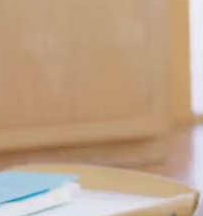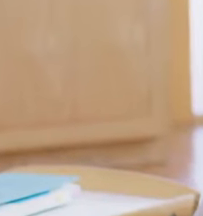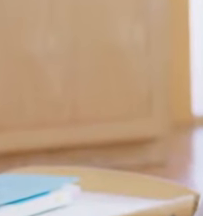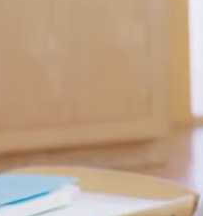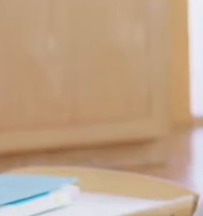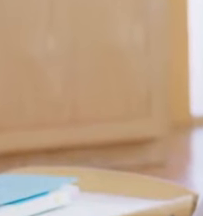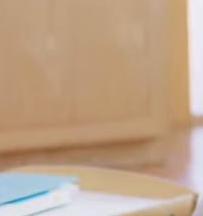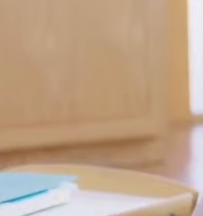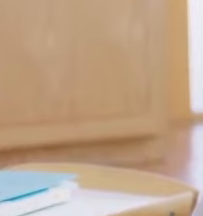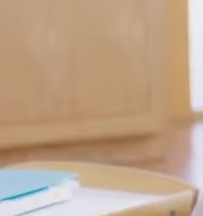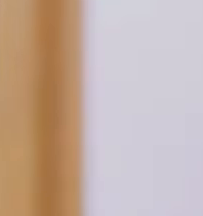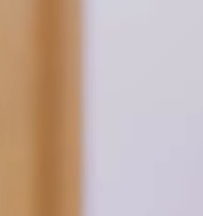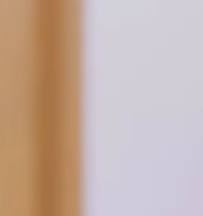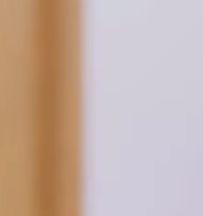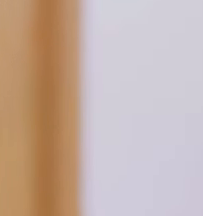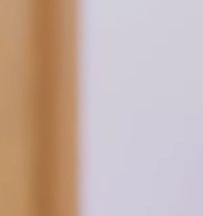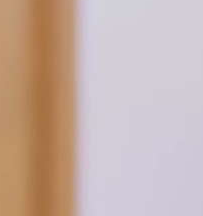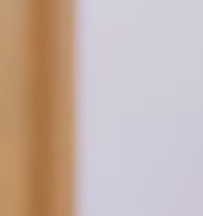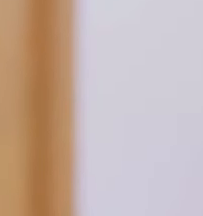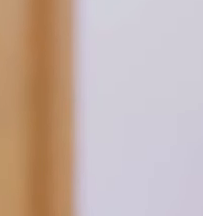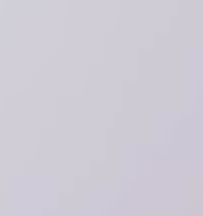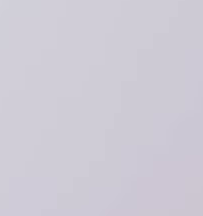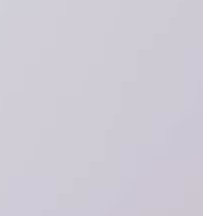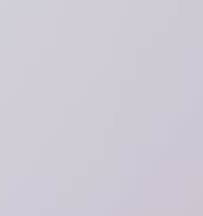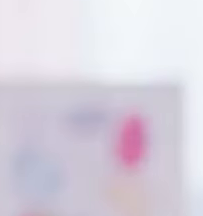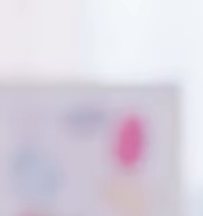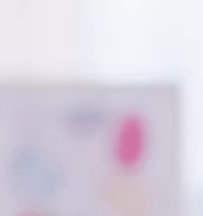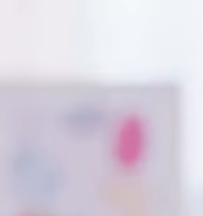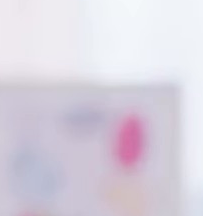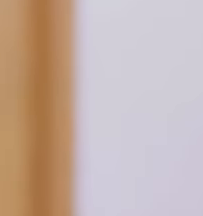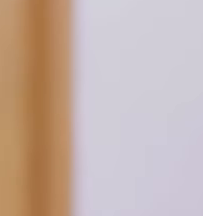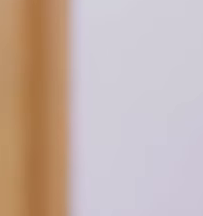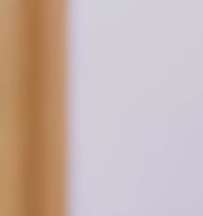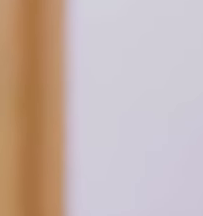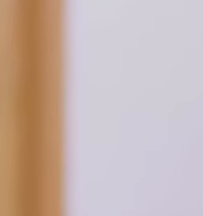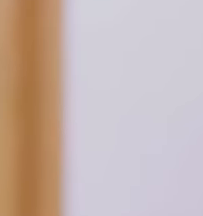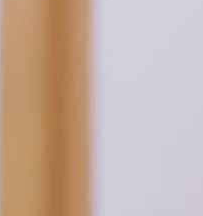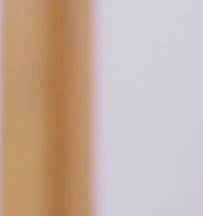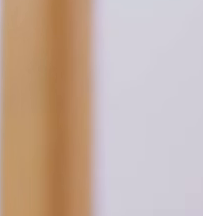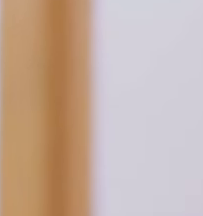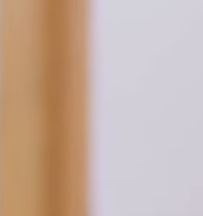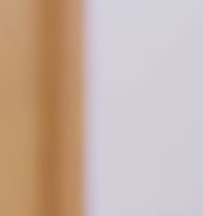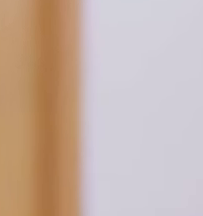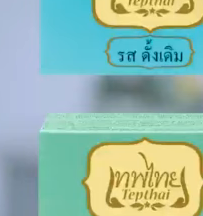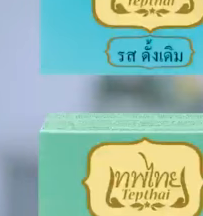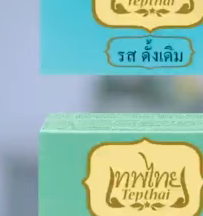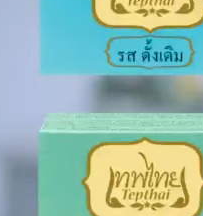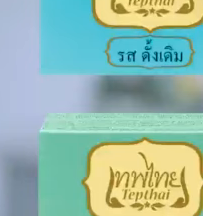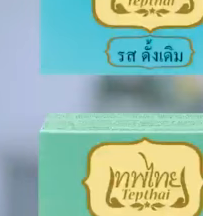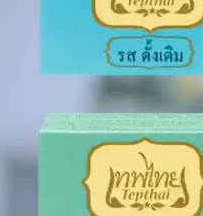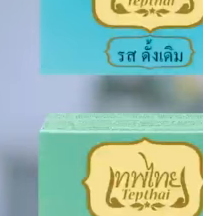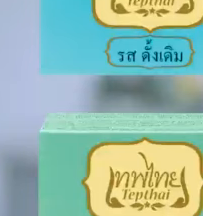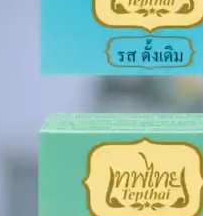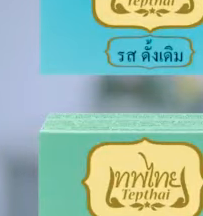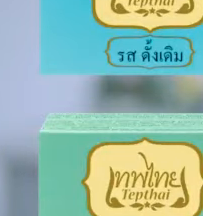คิดว่ามันคงแปลกๆไม่เหมาะกับเราแต่ว่าพอได้ลองใช้เทพไทยเนี่ยอุ้ยใช้ง่ายรสดีไม่เฝื่อนปากสะอาดมาก ยาสีฟันเท